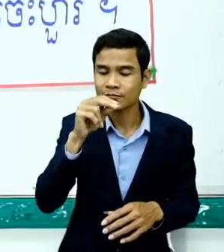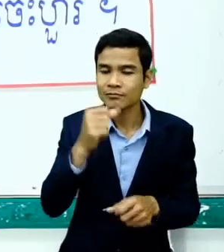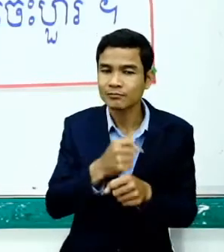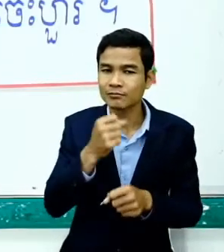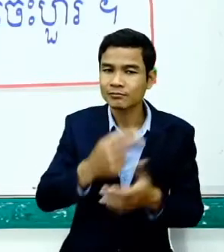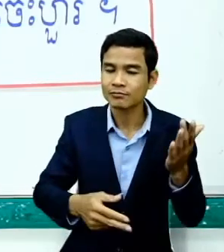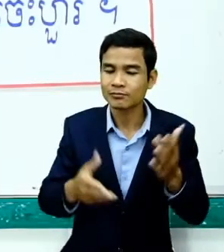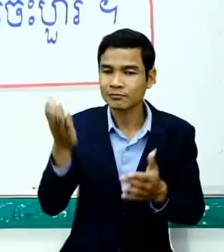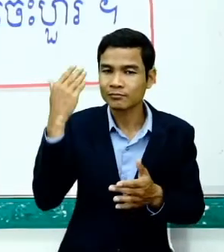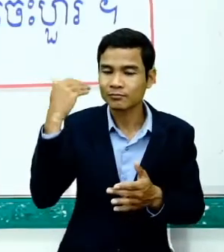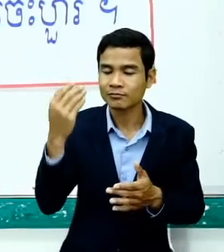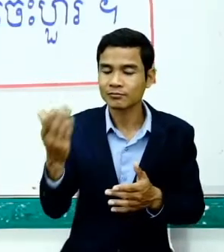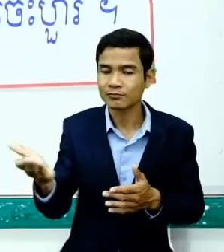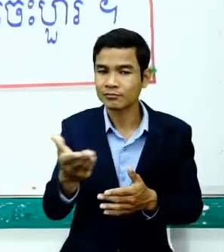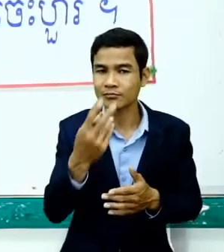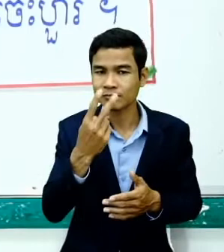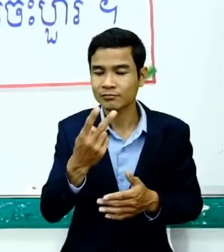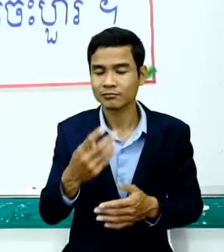ន